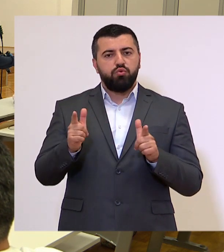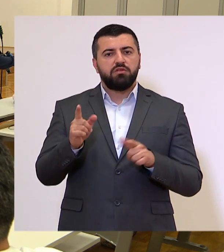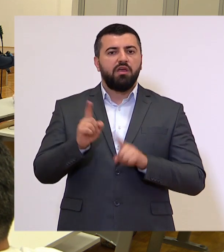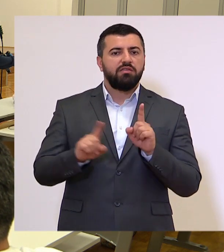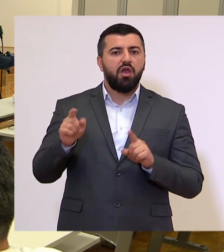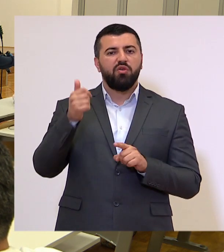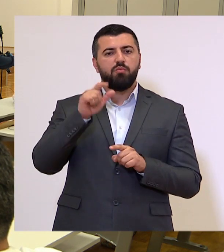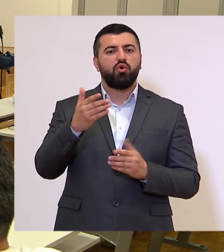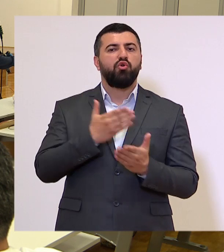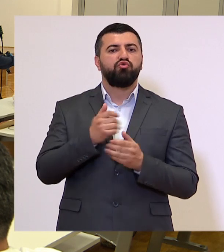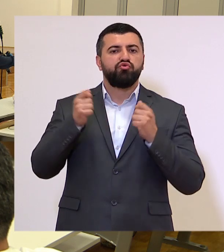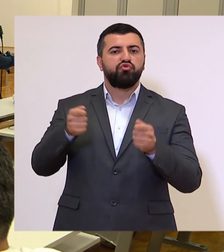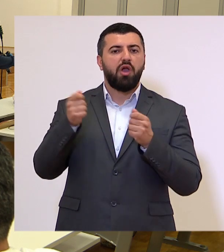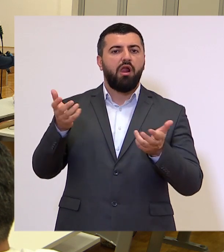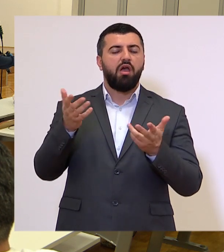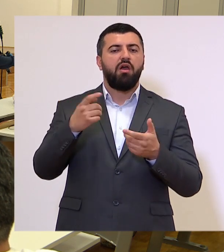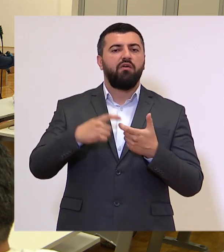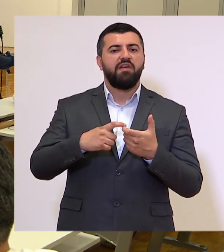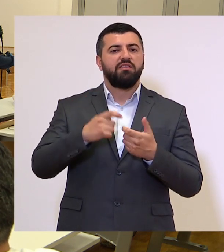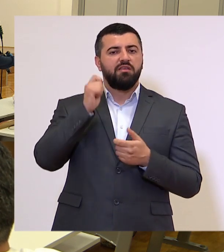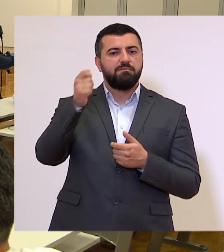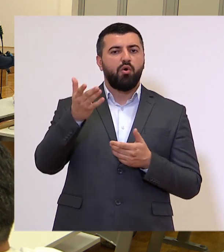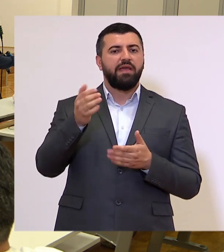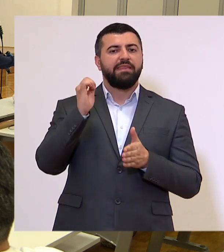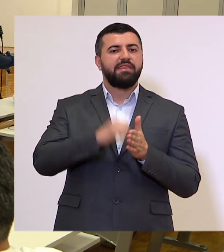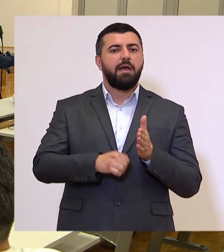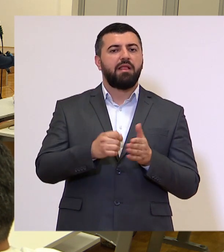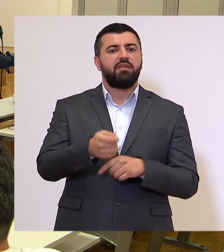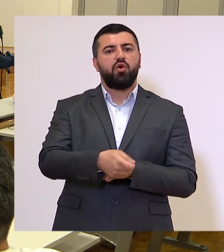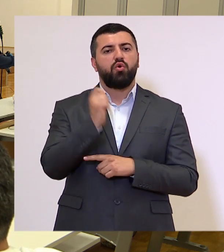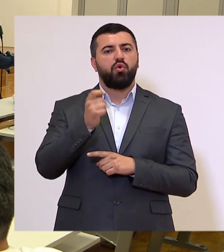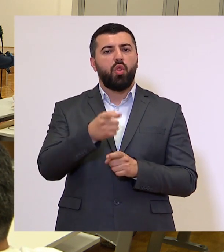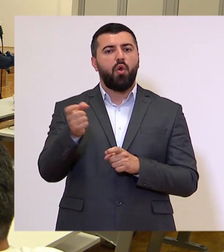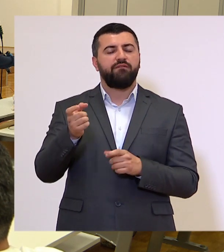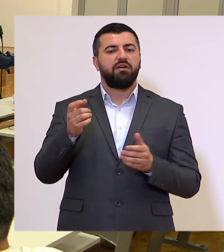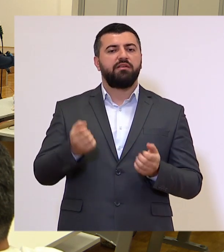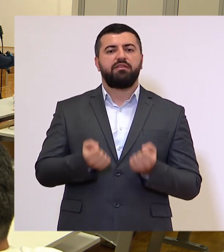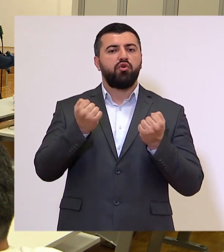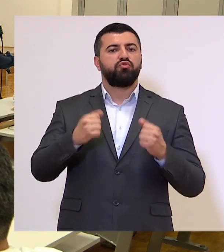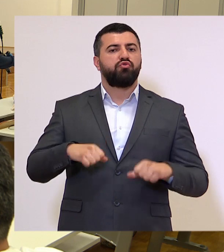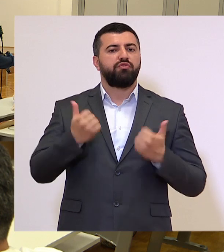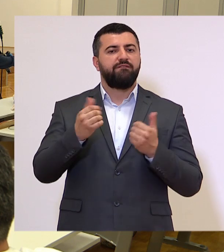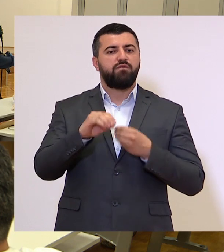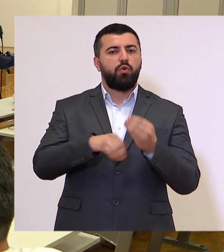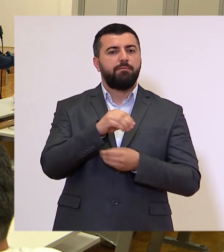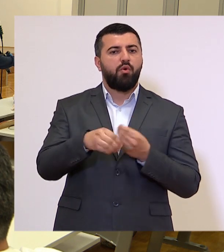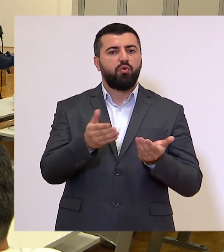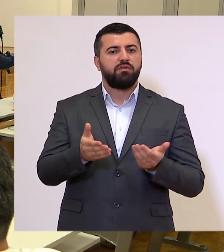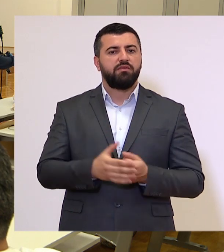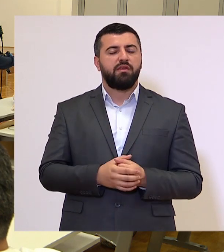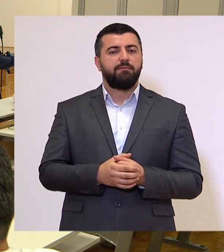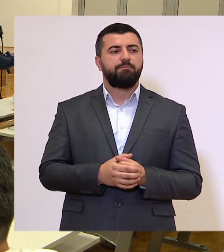s obzirom da su se žalili putem saopštenja za javnost da je zbog zabrane lova na Skadarskom jezeru ugrožen njihov i opstanak njihovih